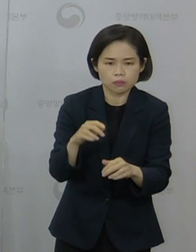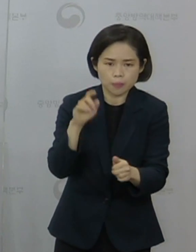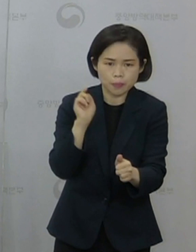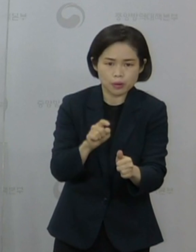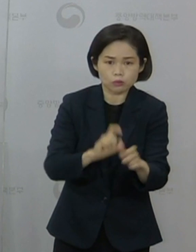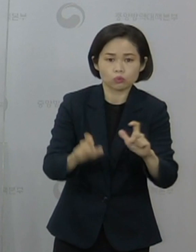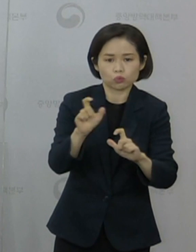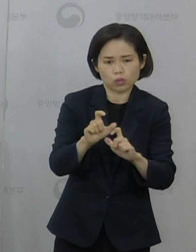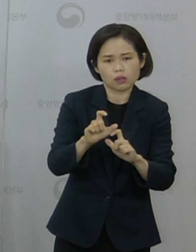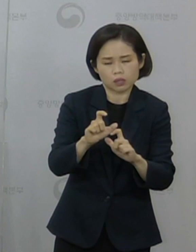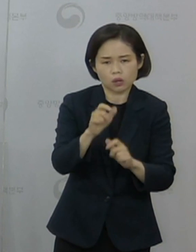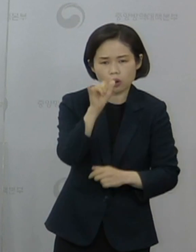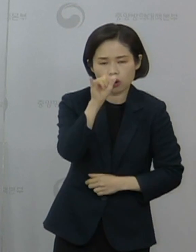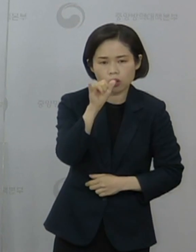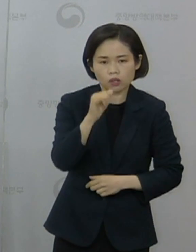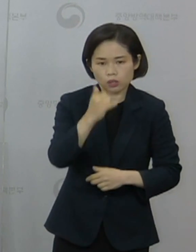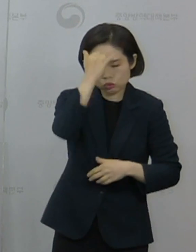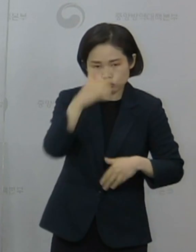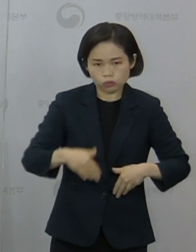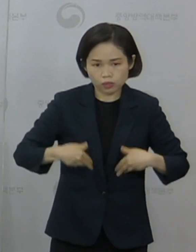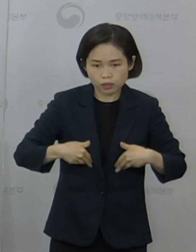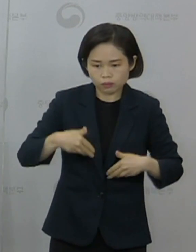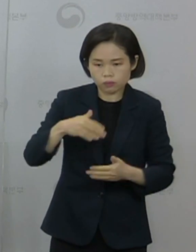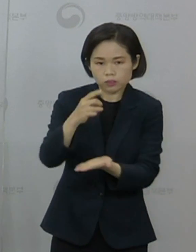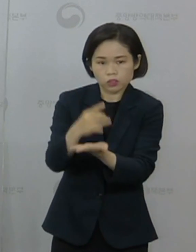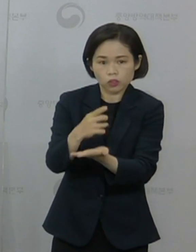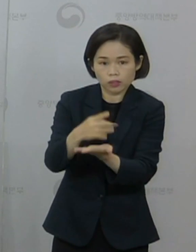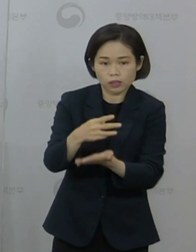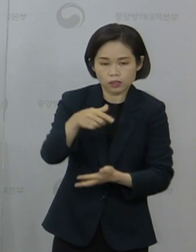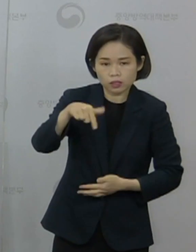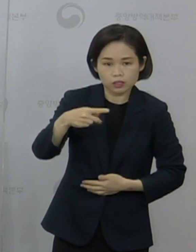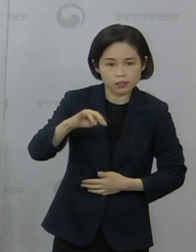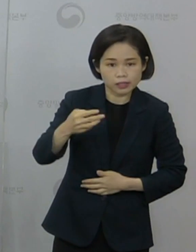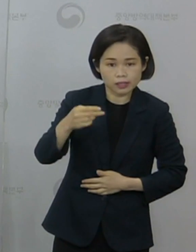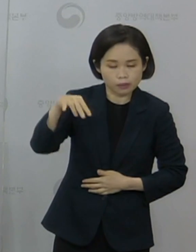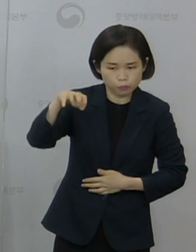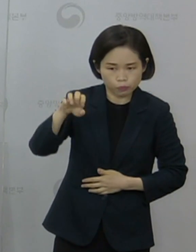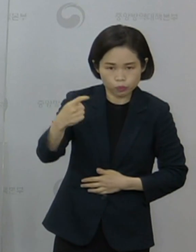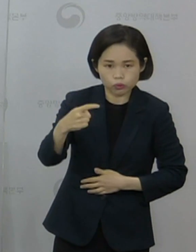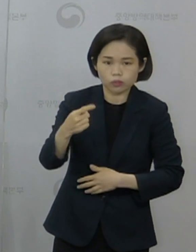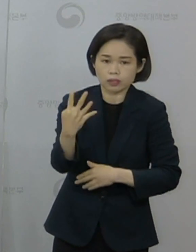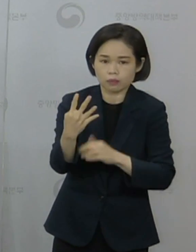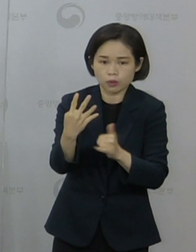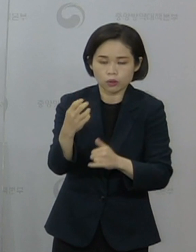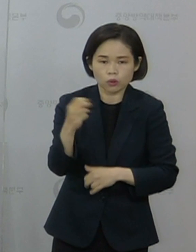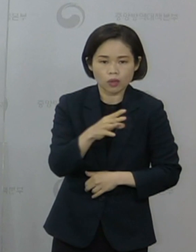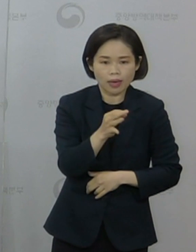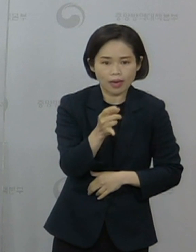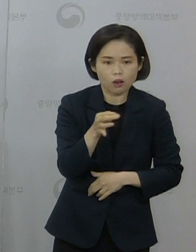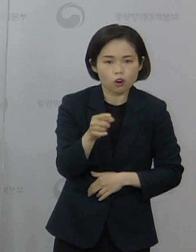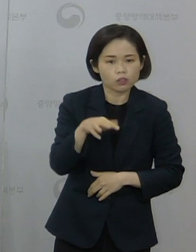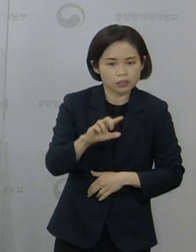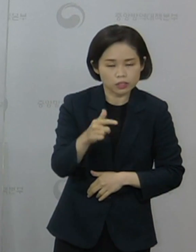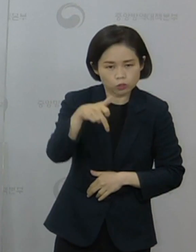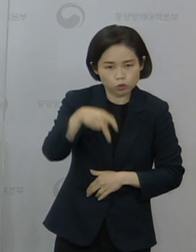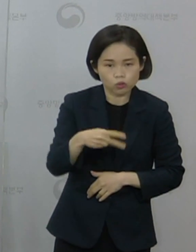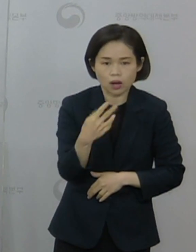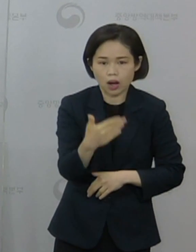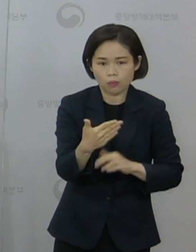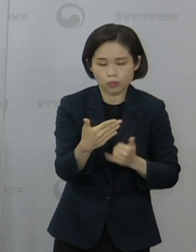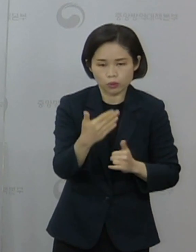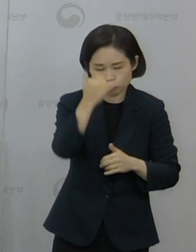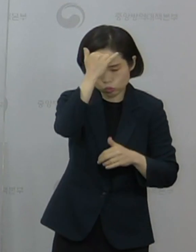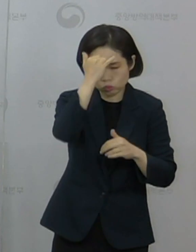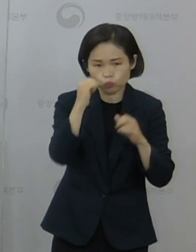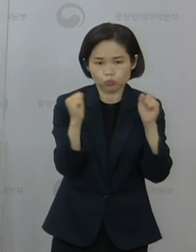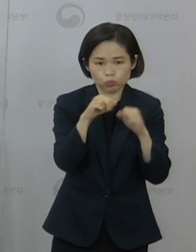되었습니다 충남의 천안 그린 리프 에서 4명 그리고 천안 에어 된 교회사 운명 그 충북지역